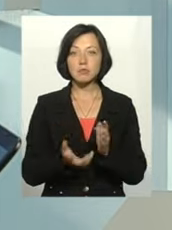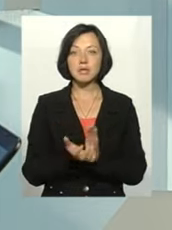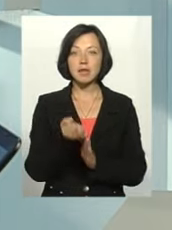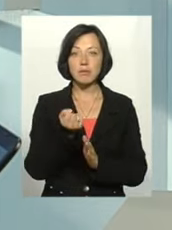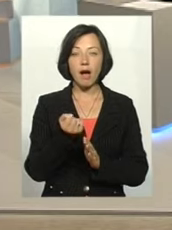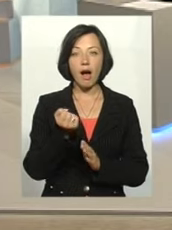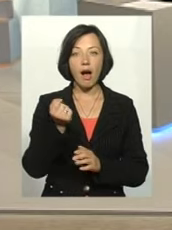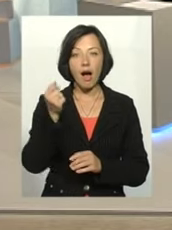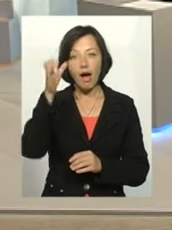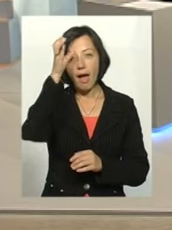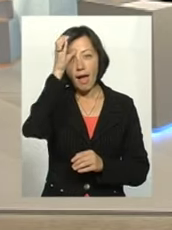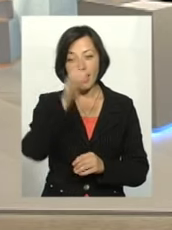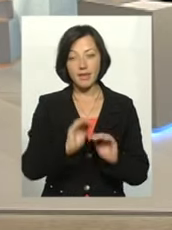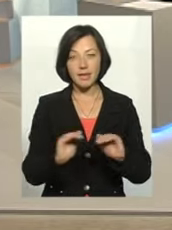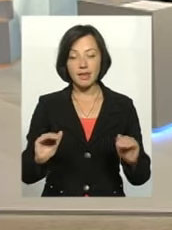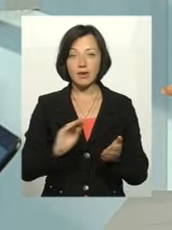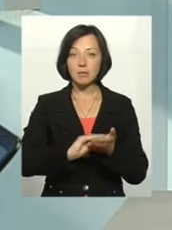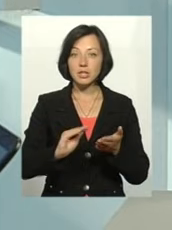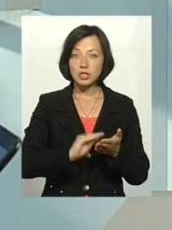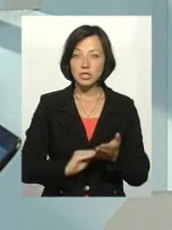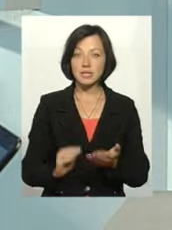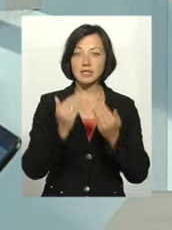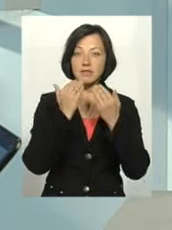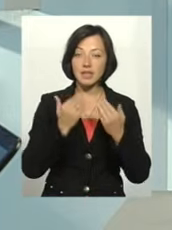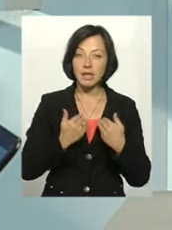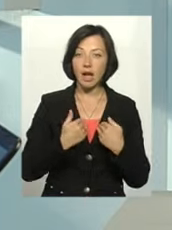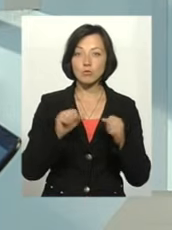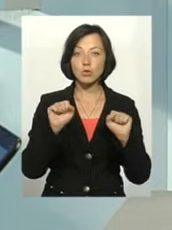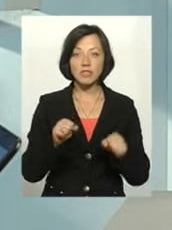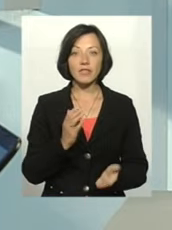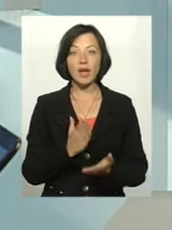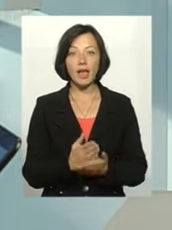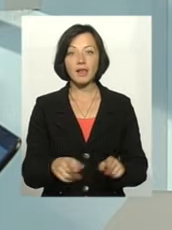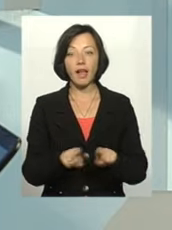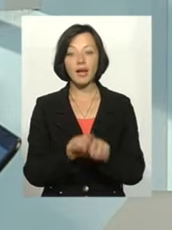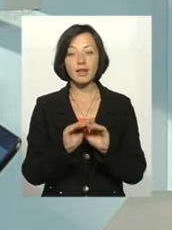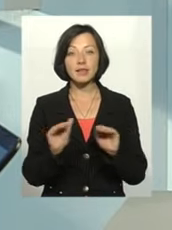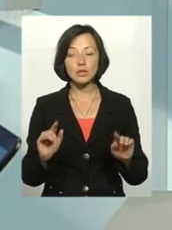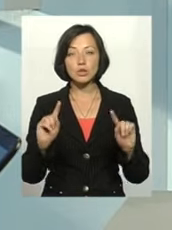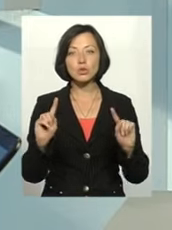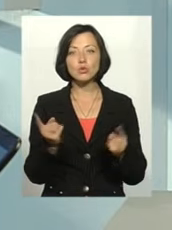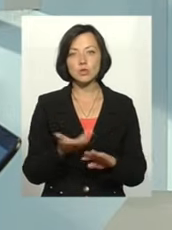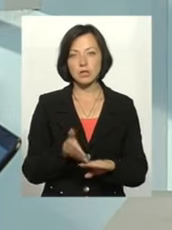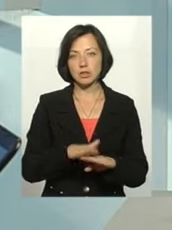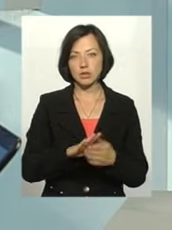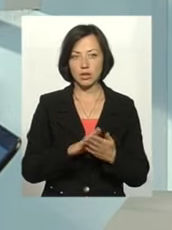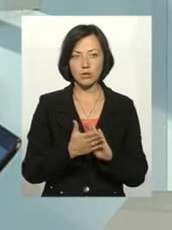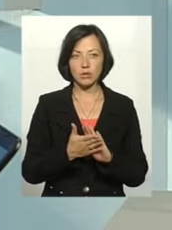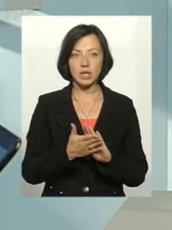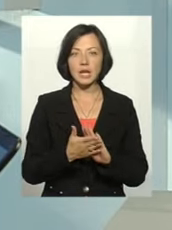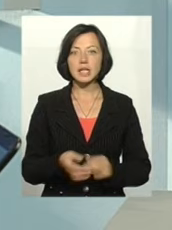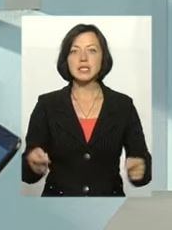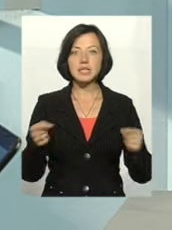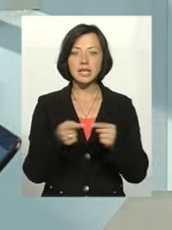геніїв цієї Владислави. Пишіть, звертайтеся. Можливо, є ось такі діти, які зараз в дуже скрутних становищах. Адже